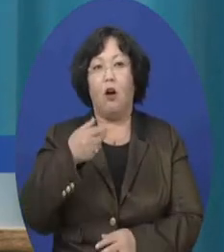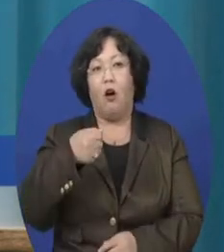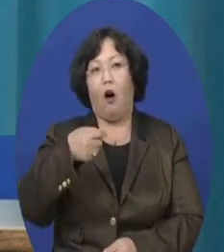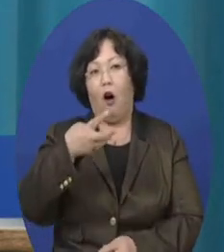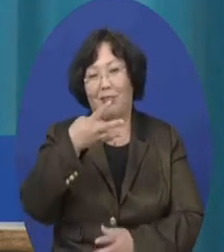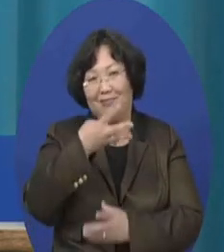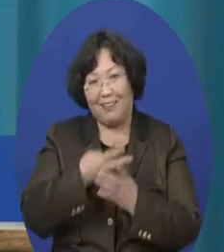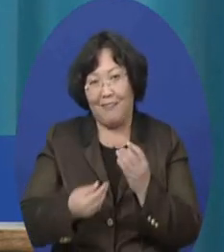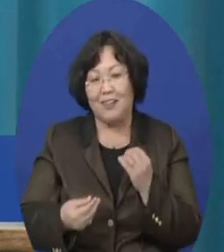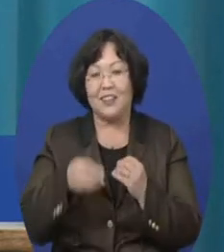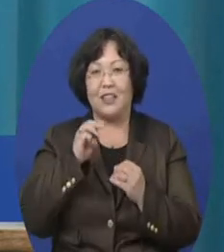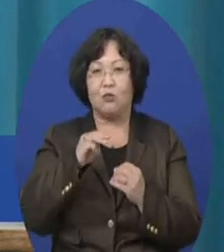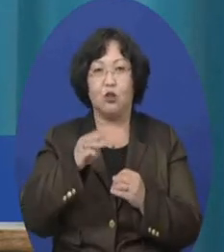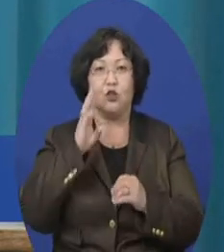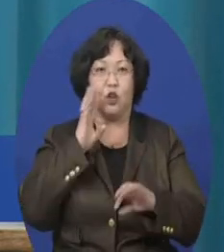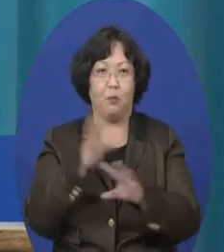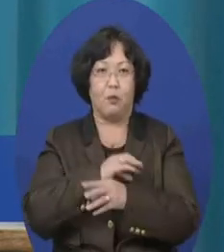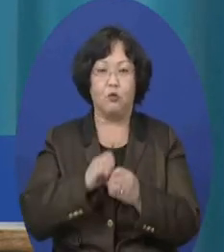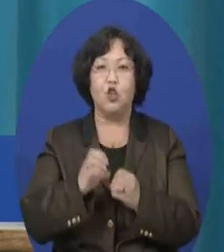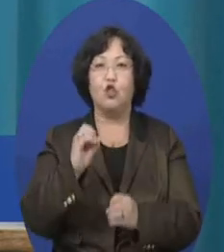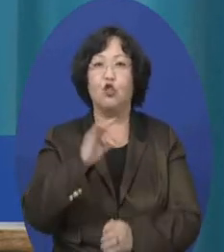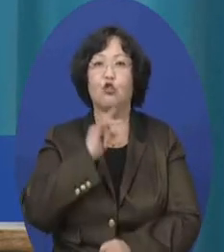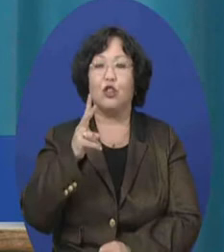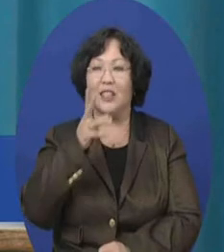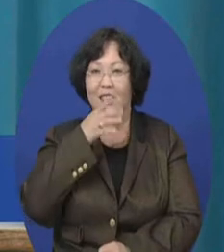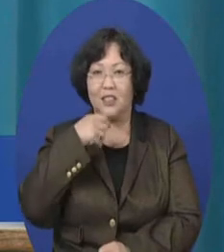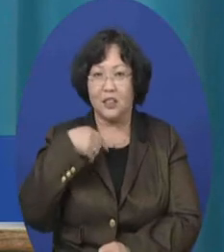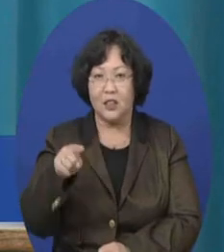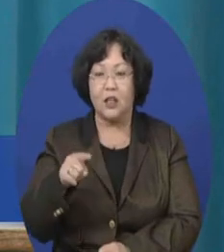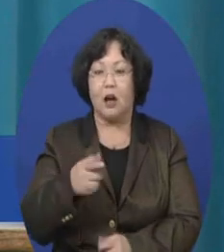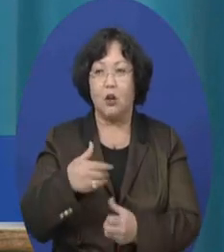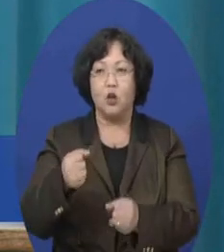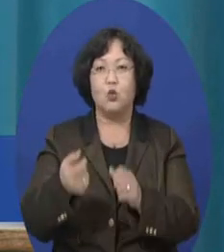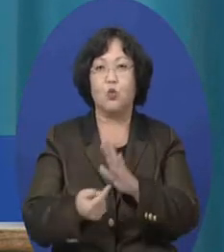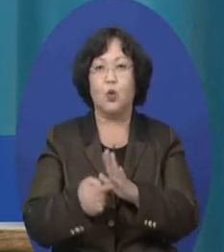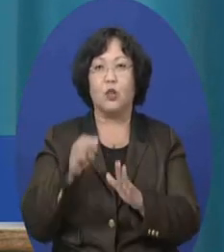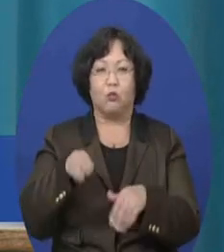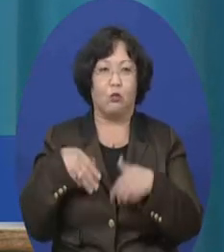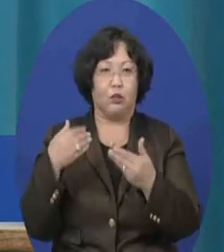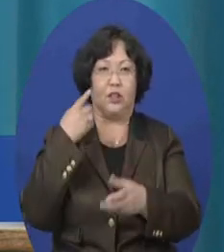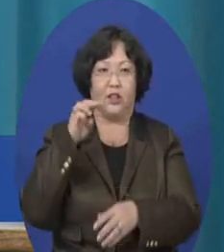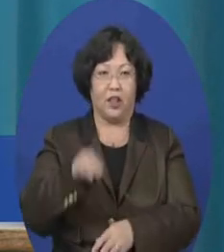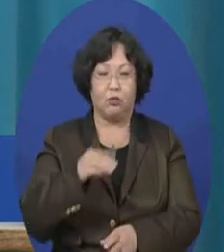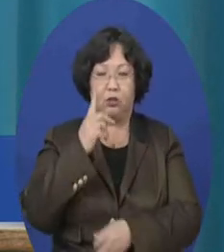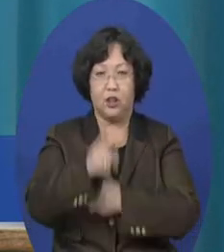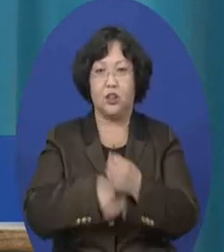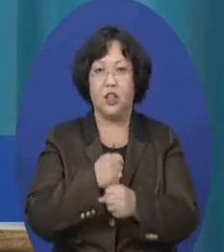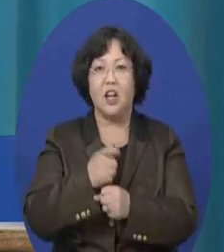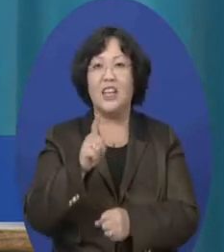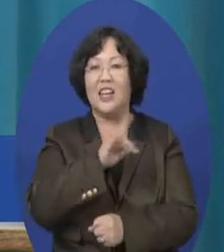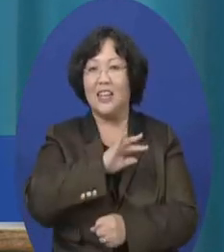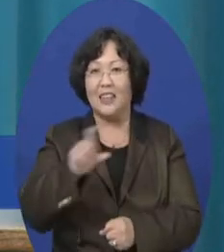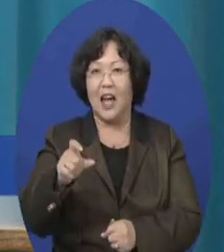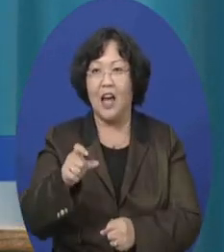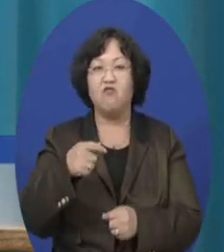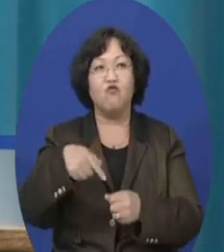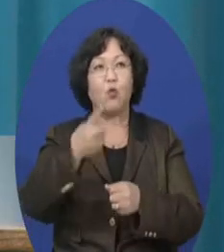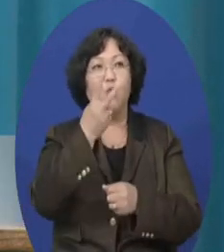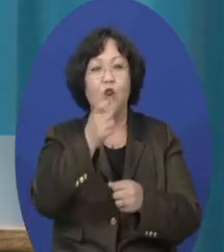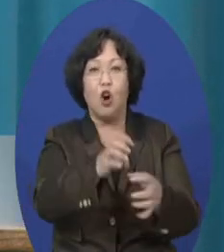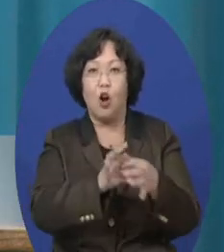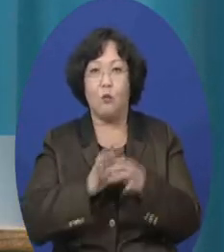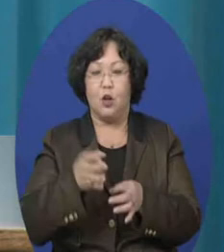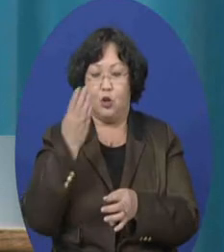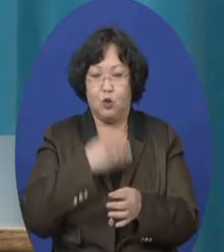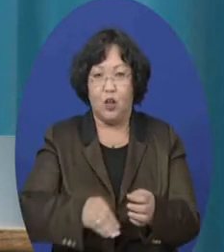за тэтгэврийн ердийн насанд хүрсэн тэтгэр авагчид суур тэтгэр олгох, тэтгэрийг жил бүр хэрэглээний үнийн өсөлтөөр нэмэгдүүлэх,